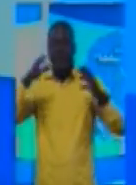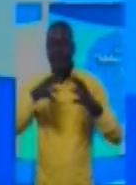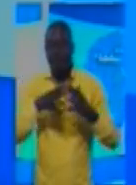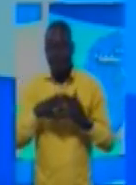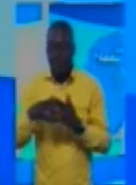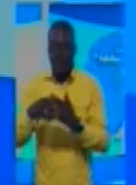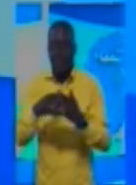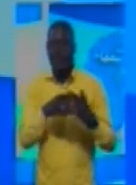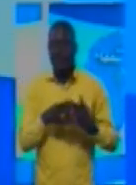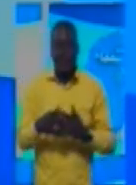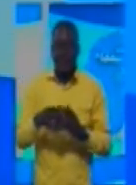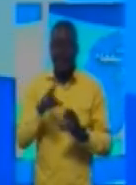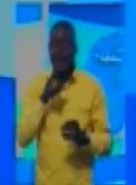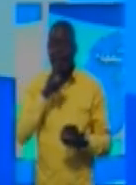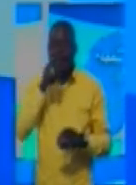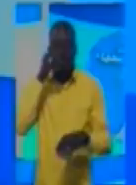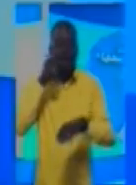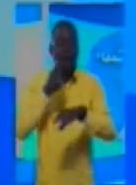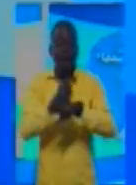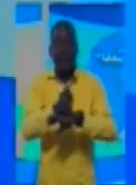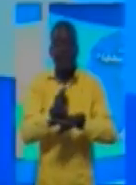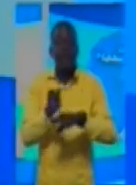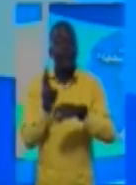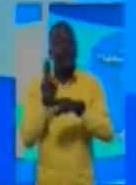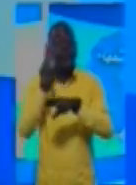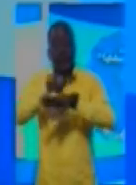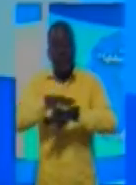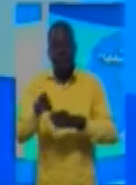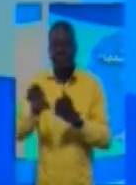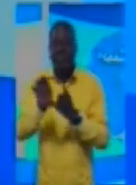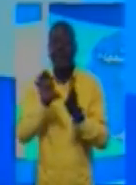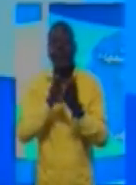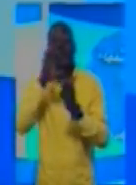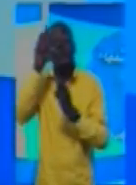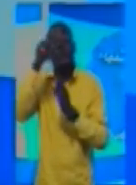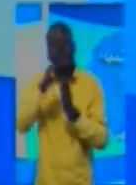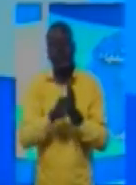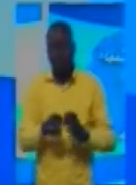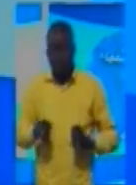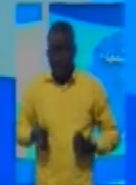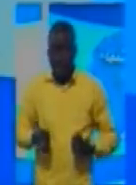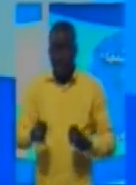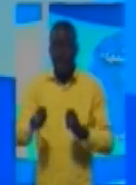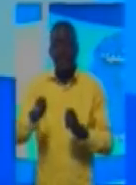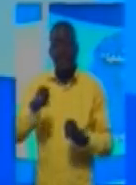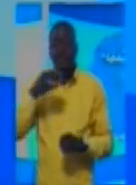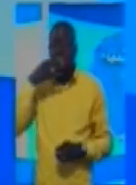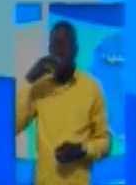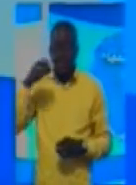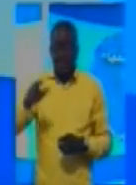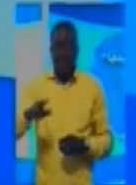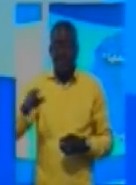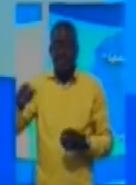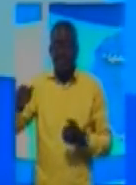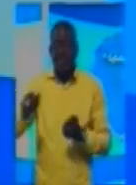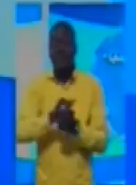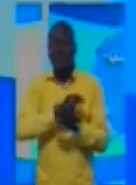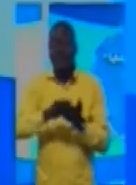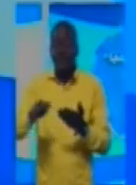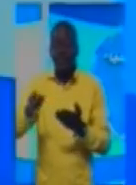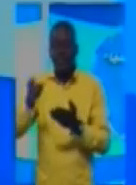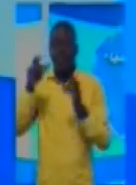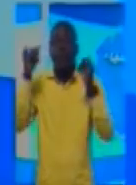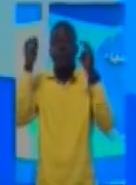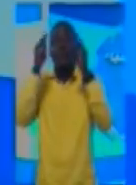président américain est accusé de viol de la Constitution pour avoir essayé de salir Joe Biden. Pour le camp démocrate,